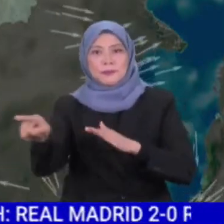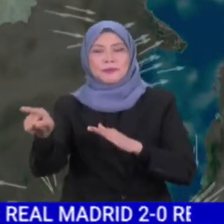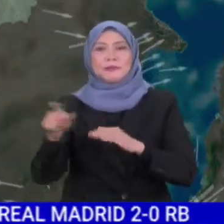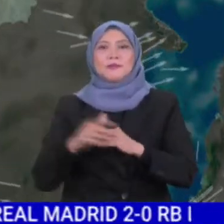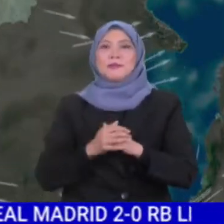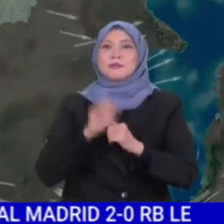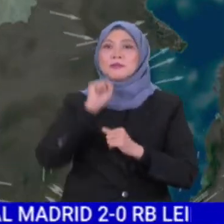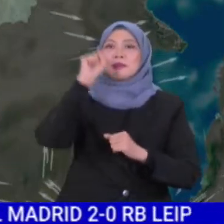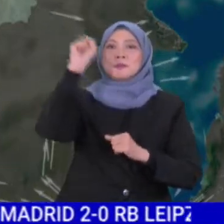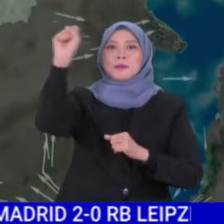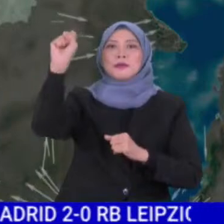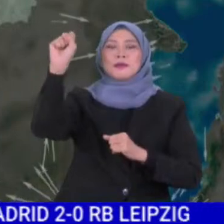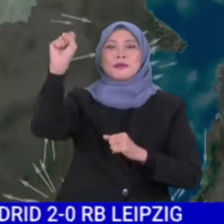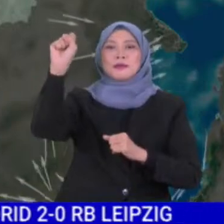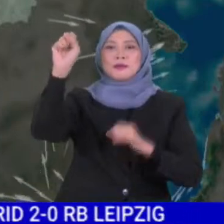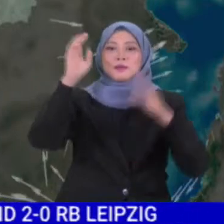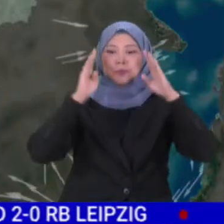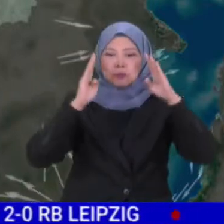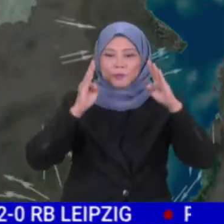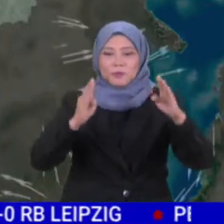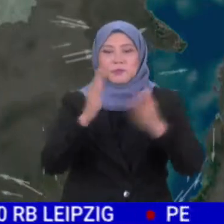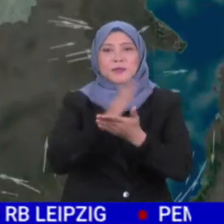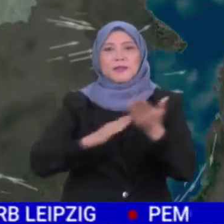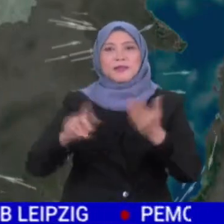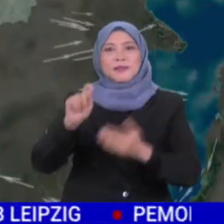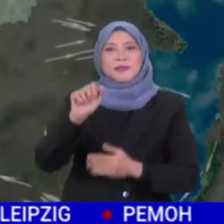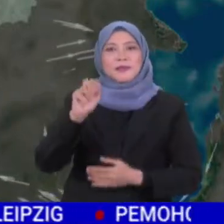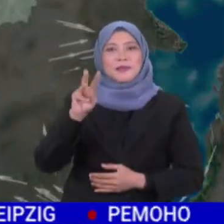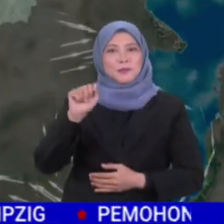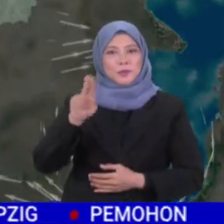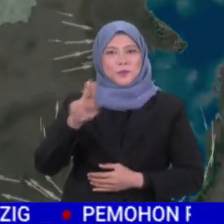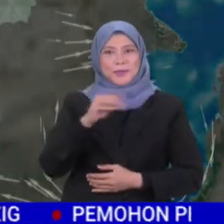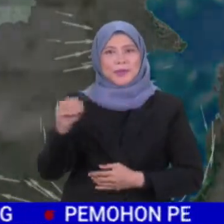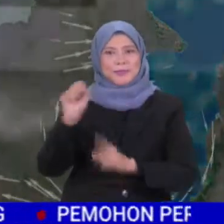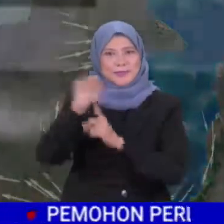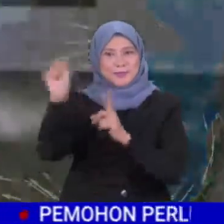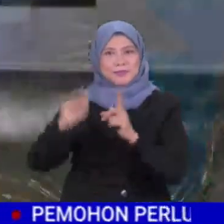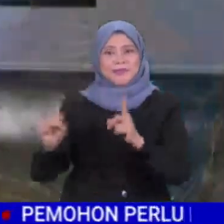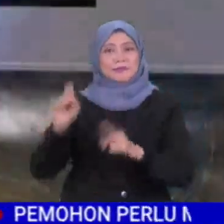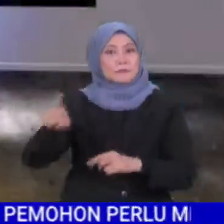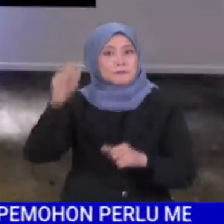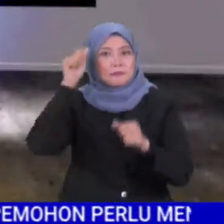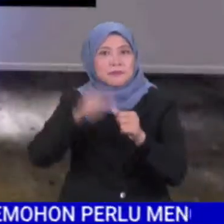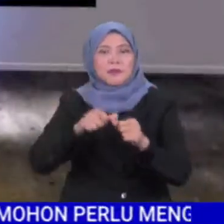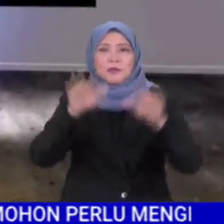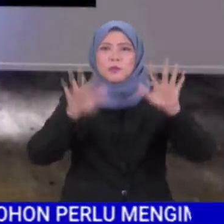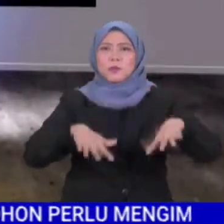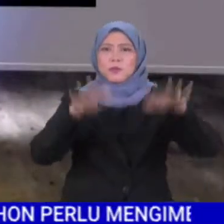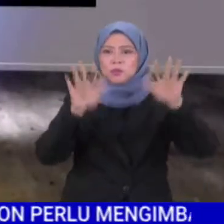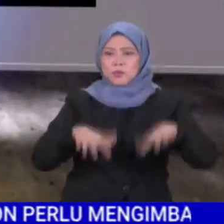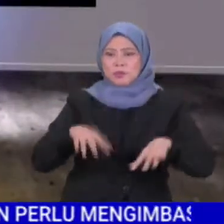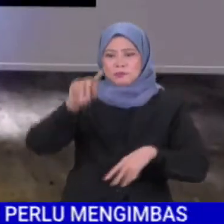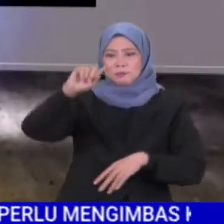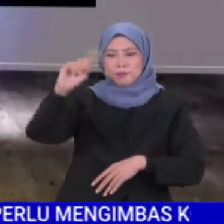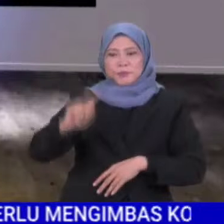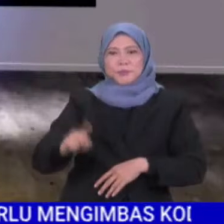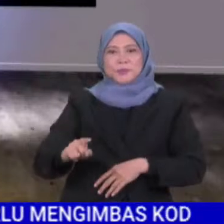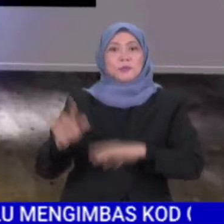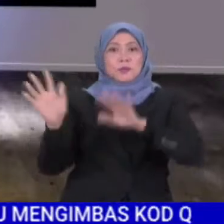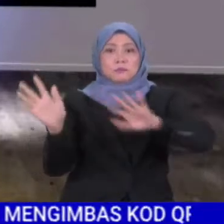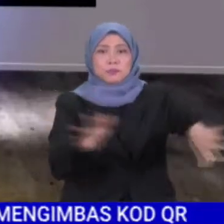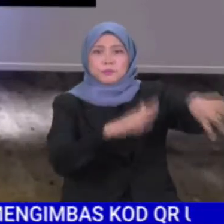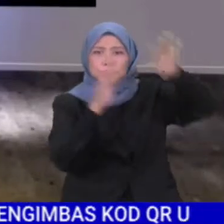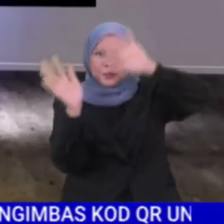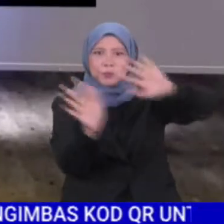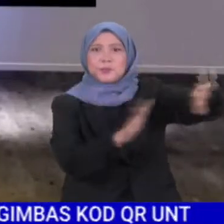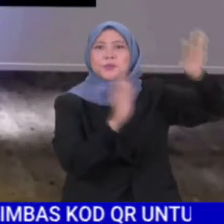negeri Sabah dilihat akan lebih tertumpu di bahagian Tawau dan juga Sandakan. Perlu diingatkan keadaan hujan serta ribut petir boleh menyebabkan angin